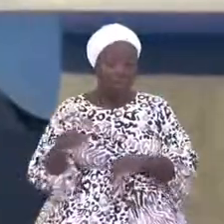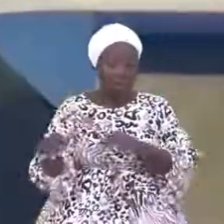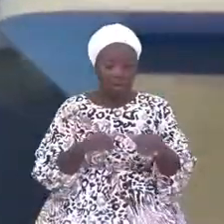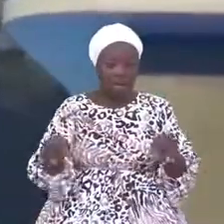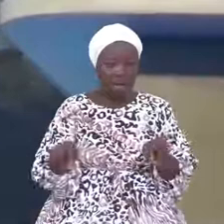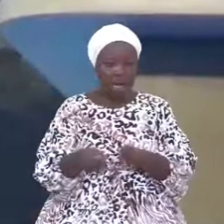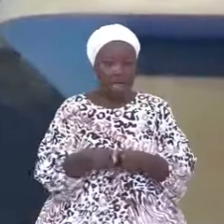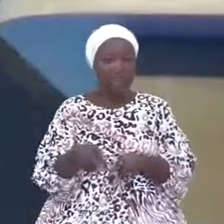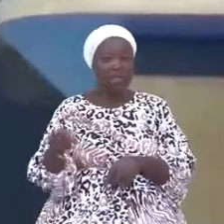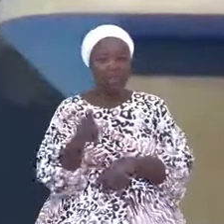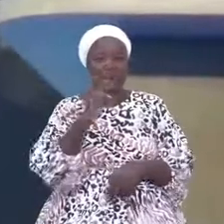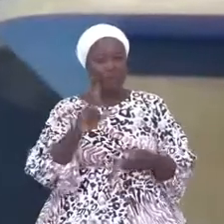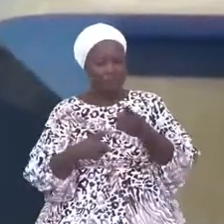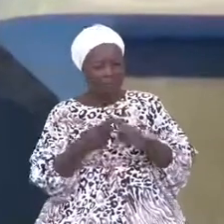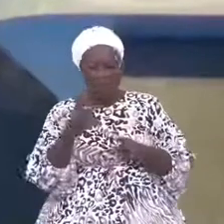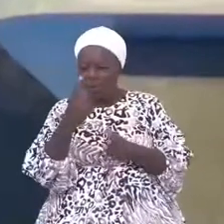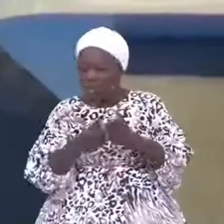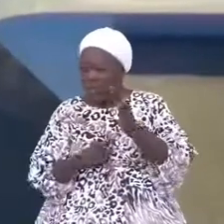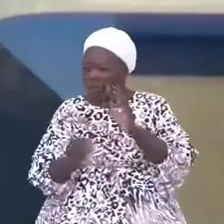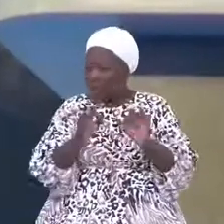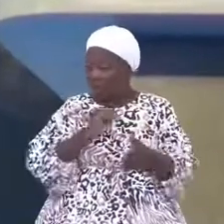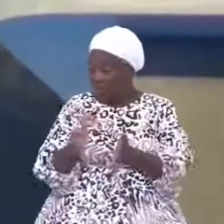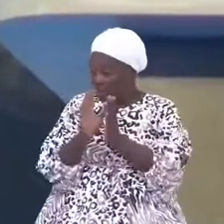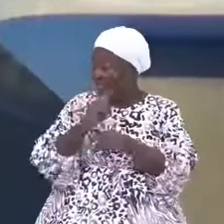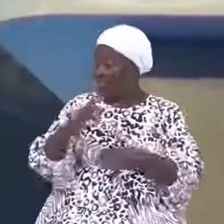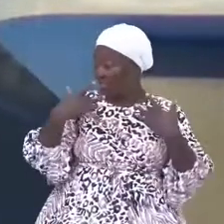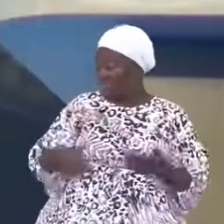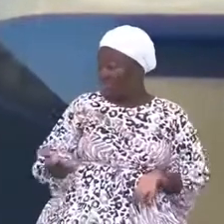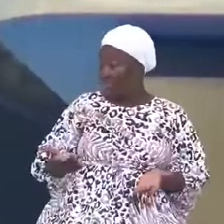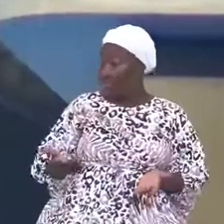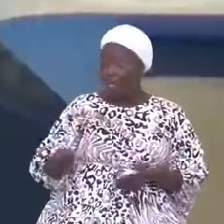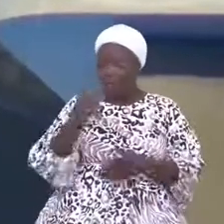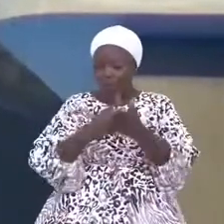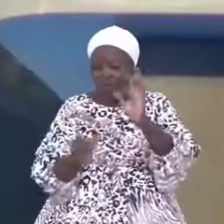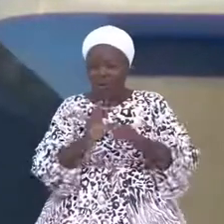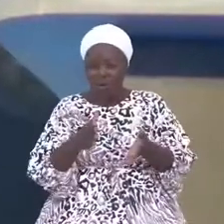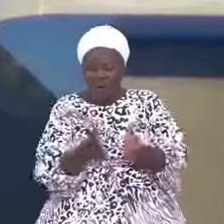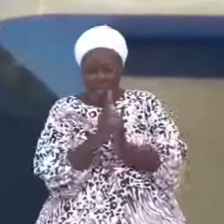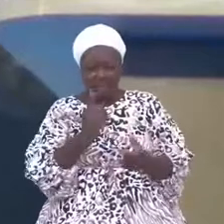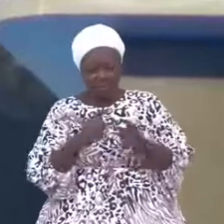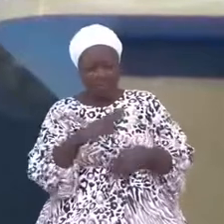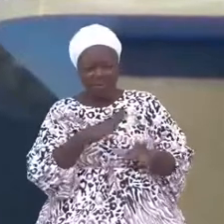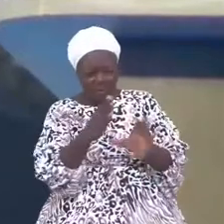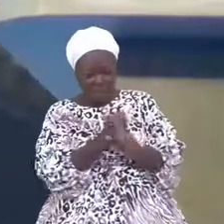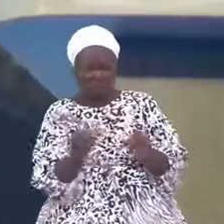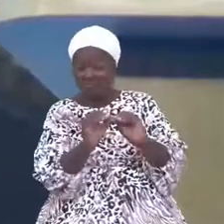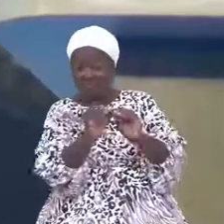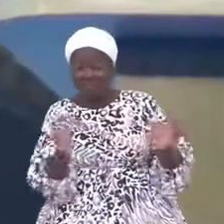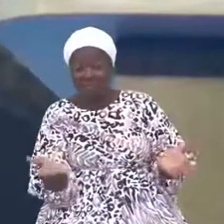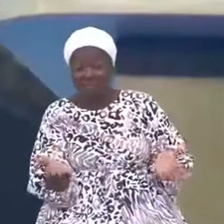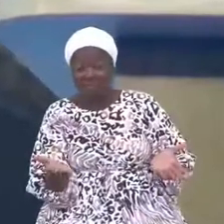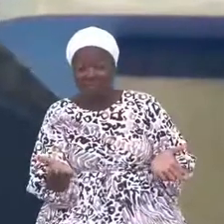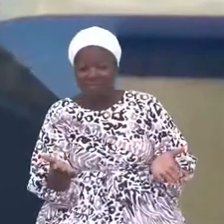Vous savez, ils agissaient comme s'ils étaient amis. Et si tu demandais que tu es déçu, et si